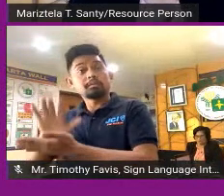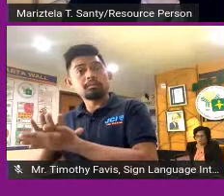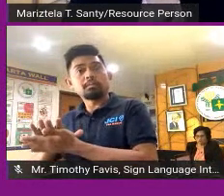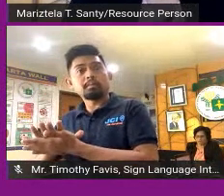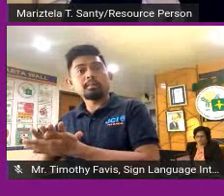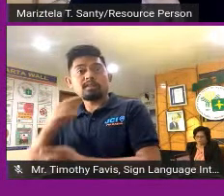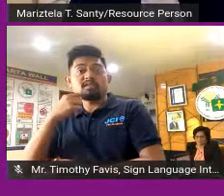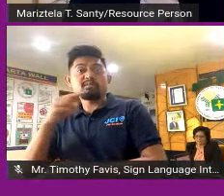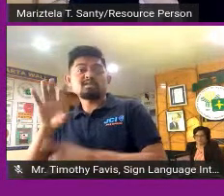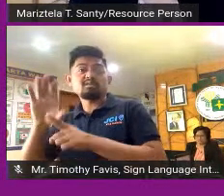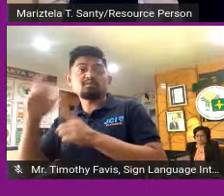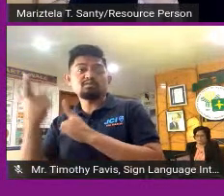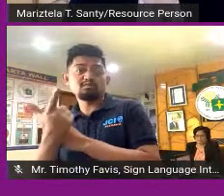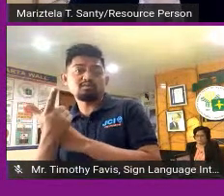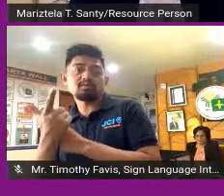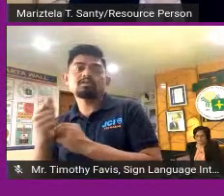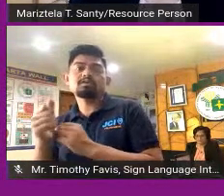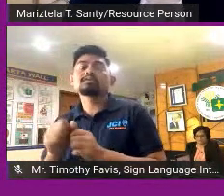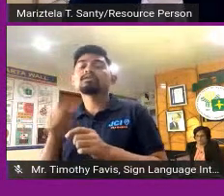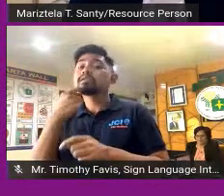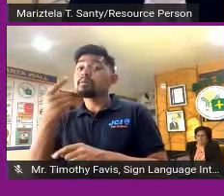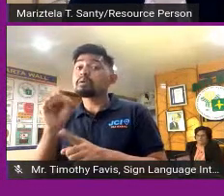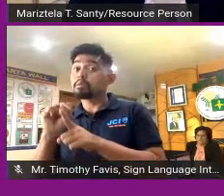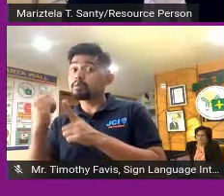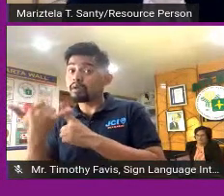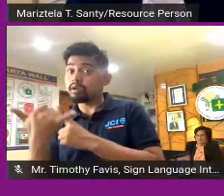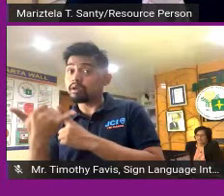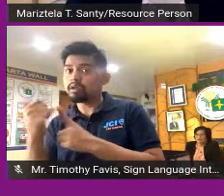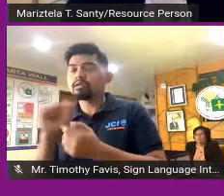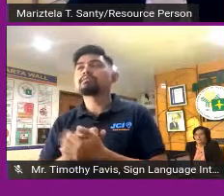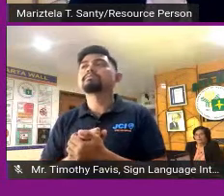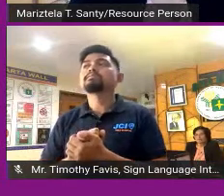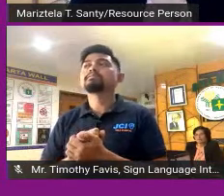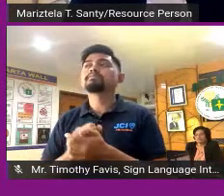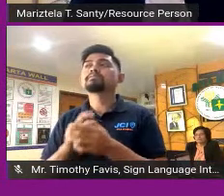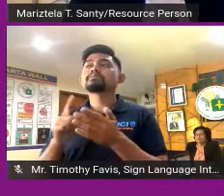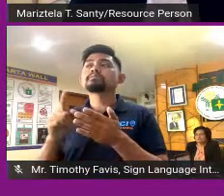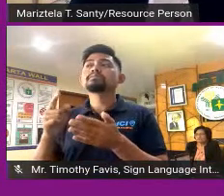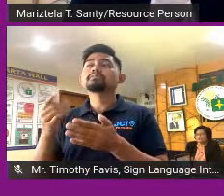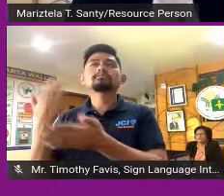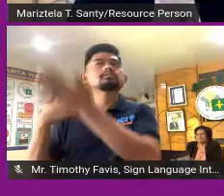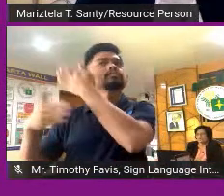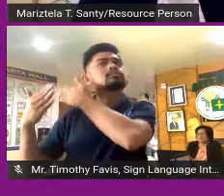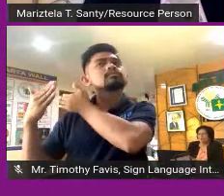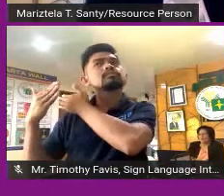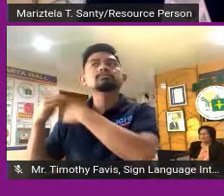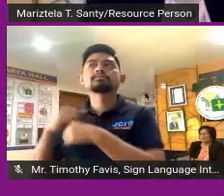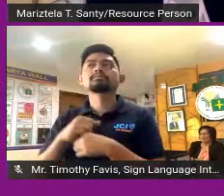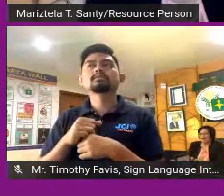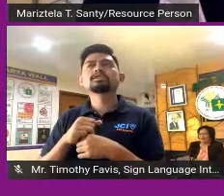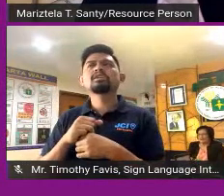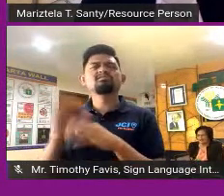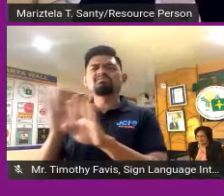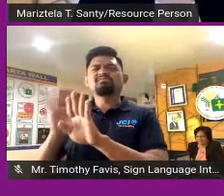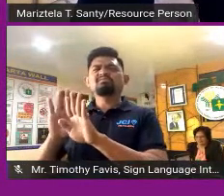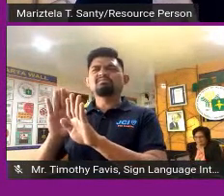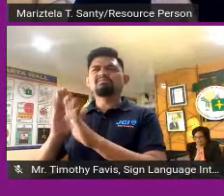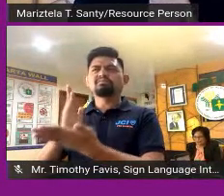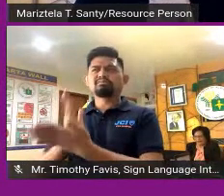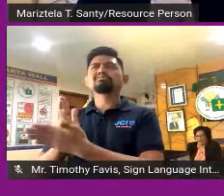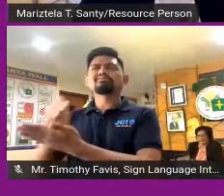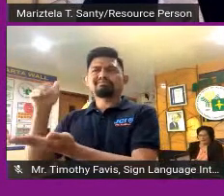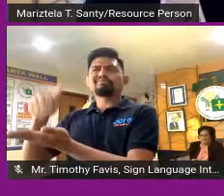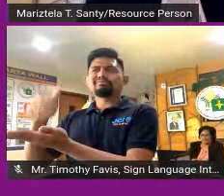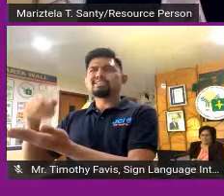dictated by culture and society. Noong panahon, sasabihin, wag ka nang mag-aral